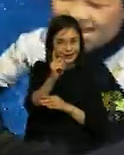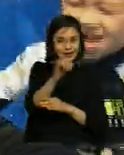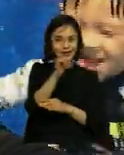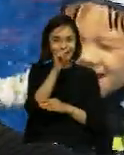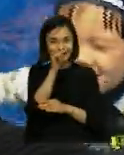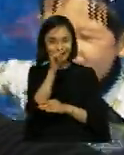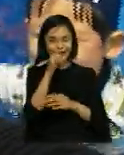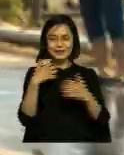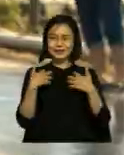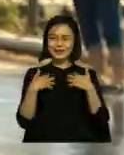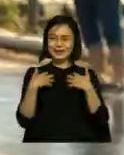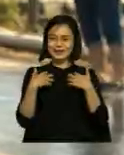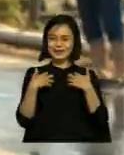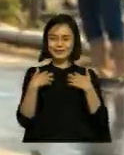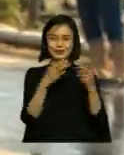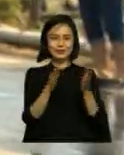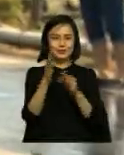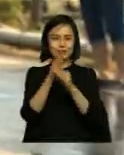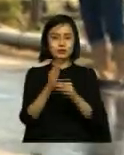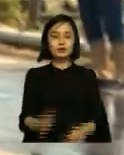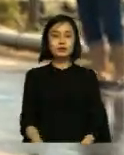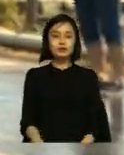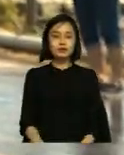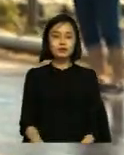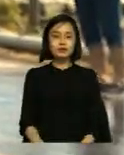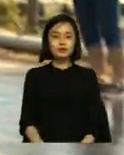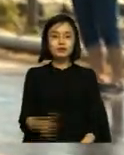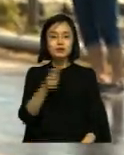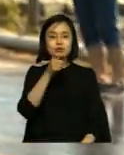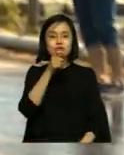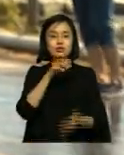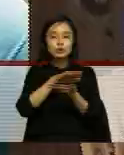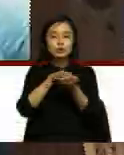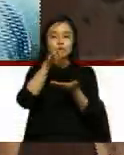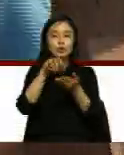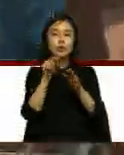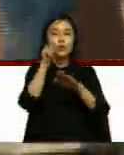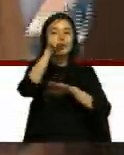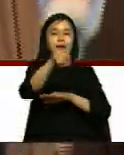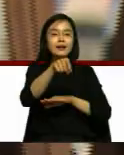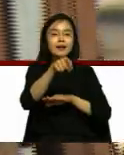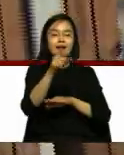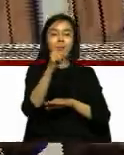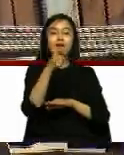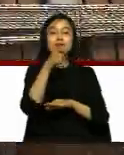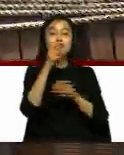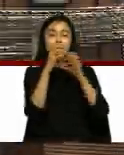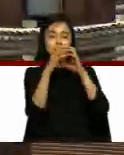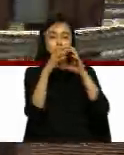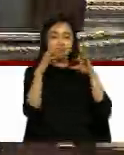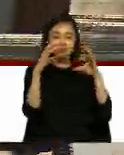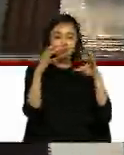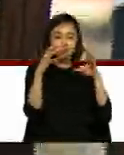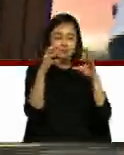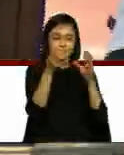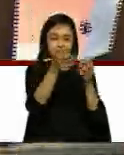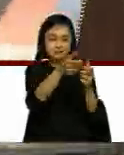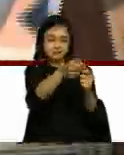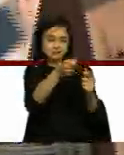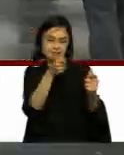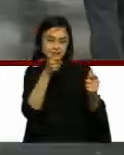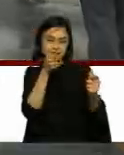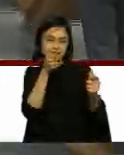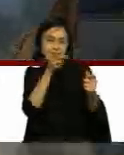해보려고 준비하고 있어요. 물놀이장 밖에선 물풍선 박기가 진행됩니다. 대형 새총에 실린 물풍선이